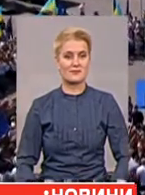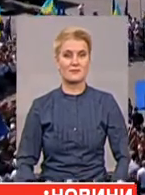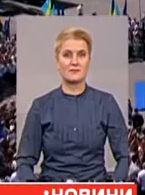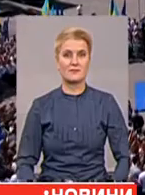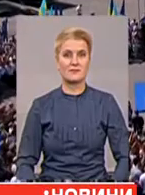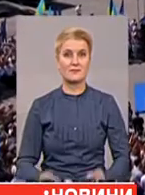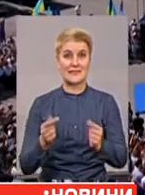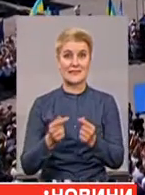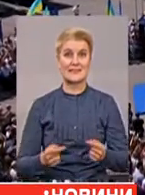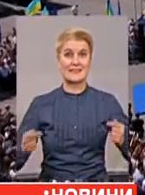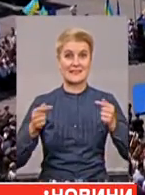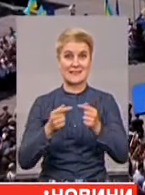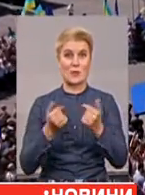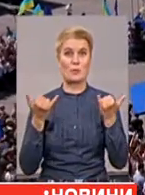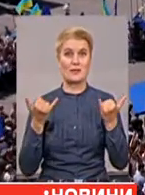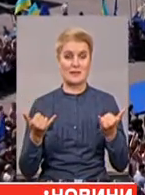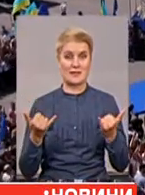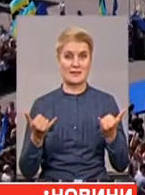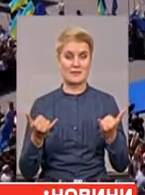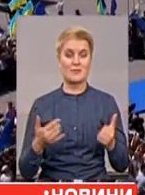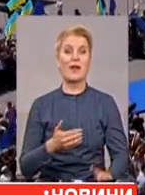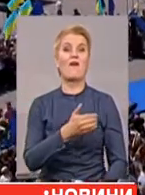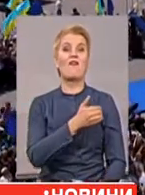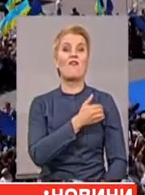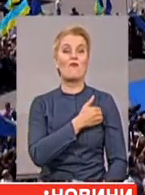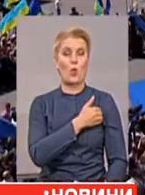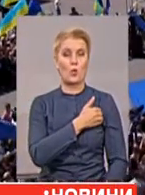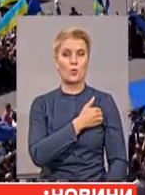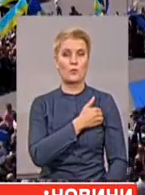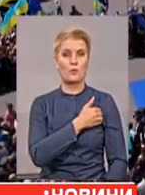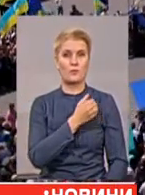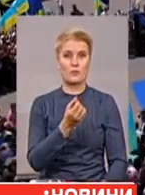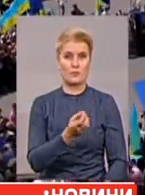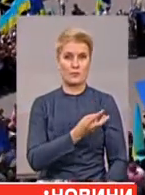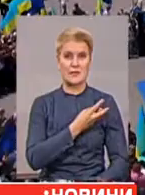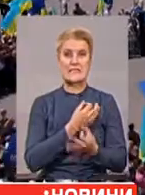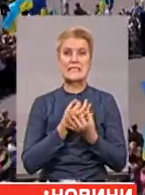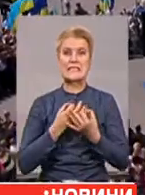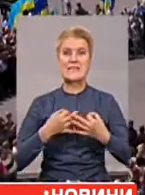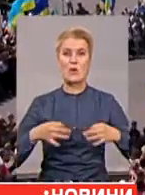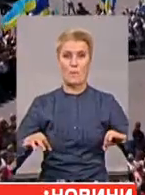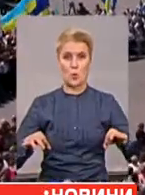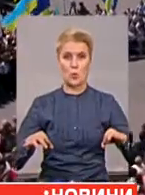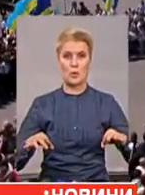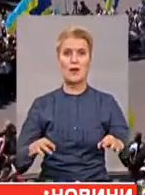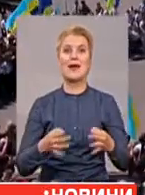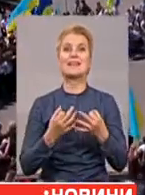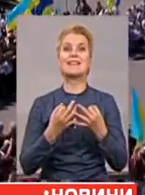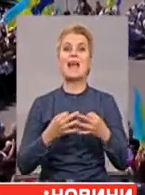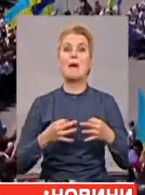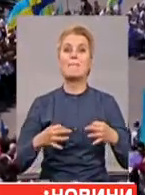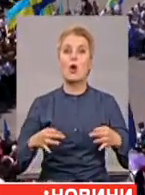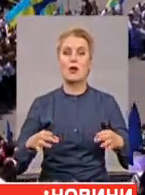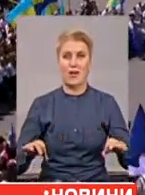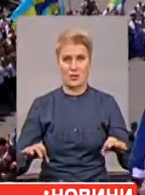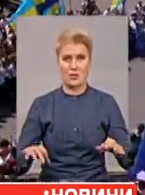Саме зараз волю, свободу, демократію